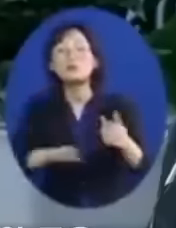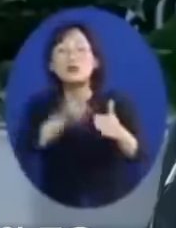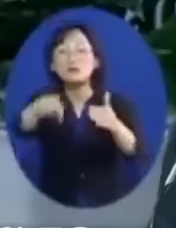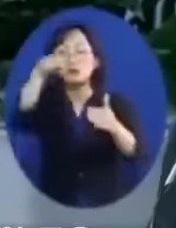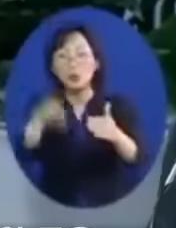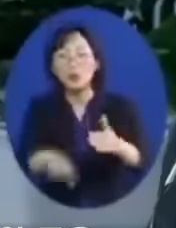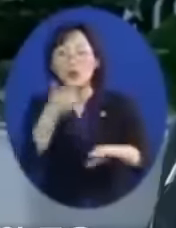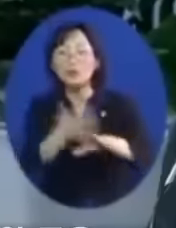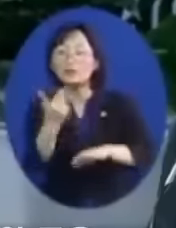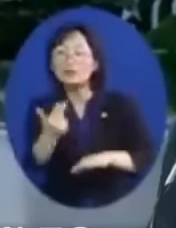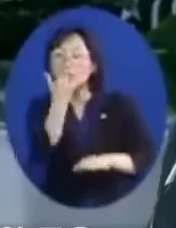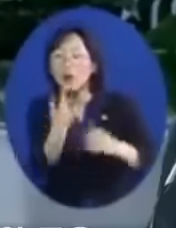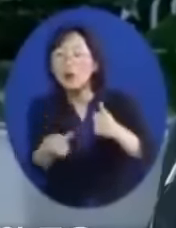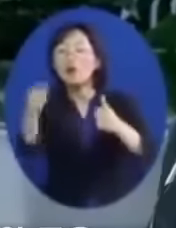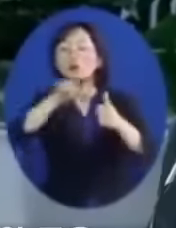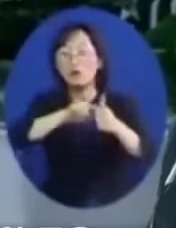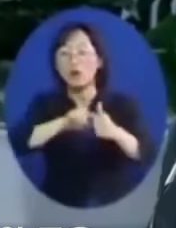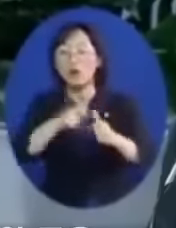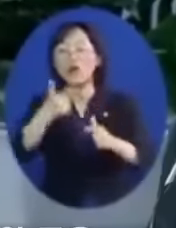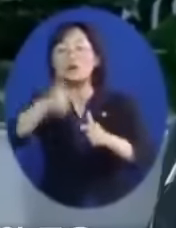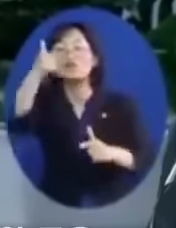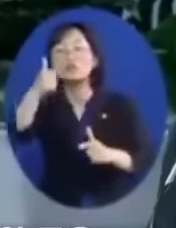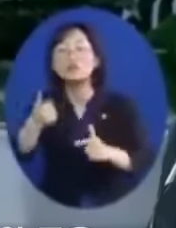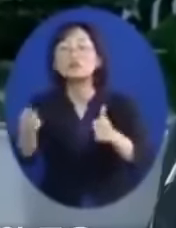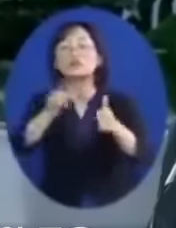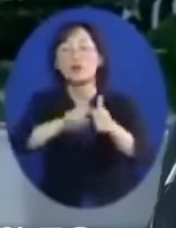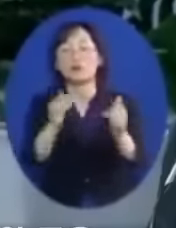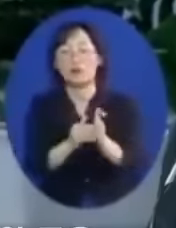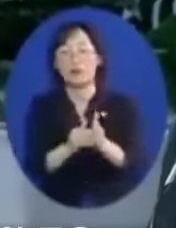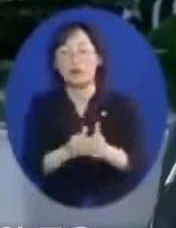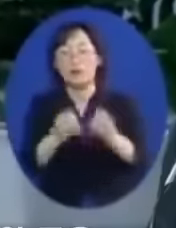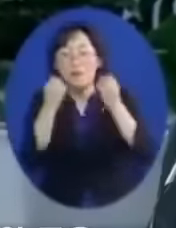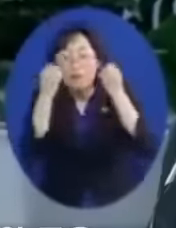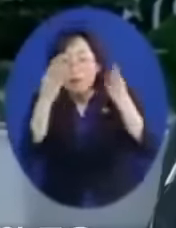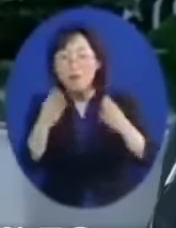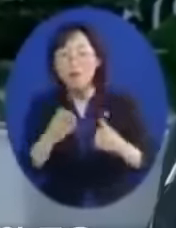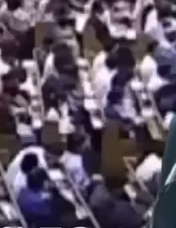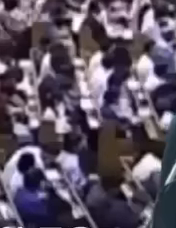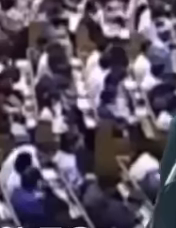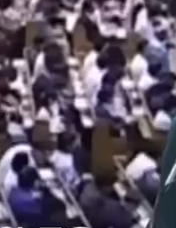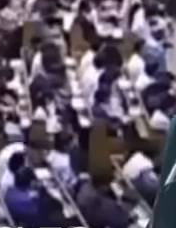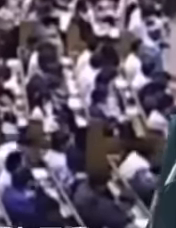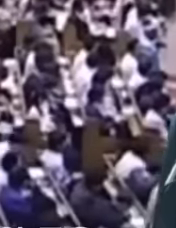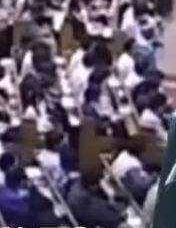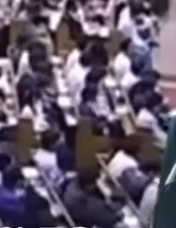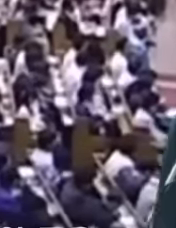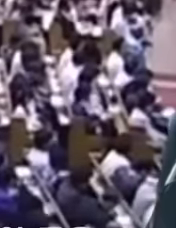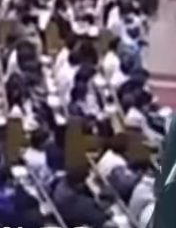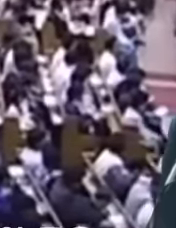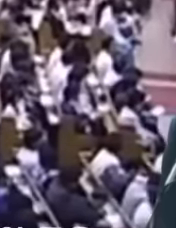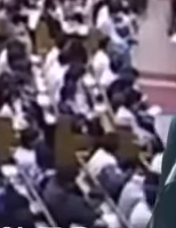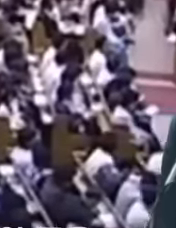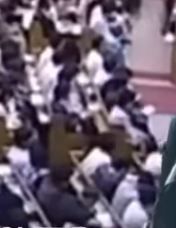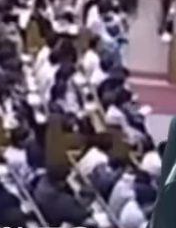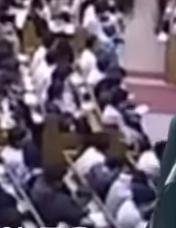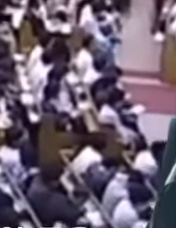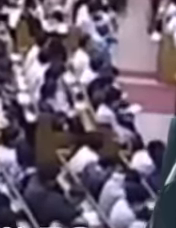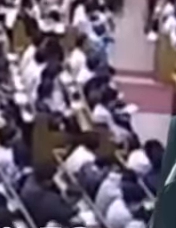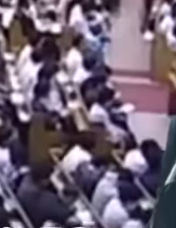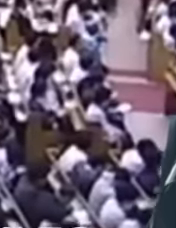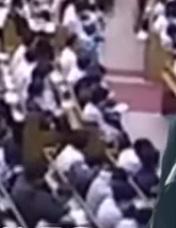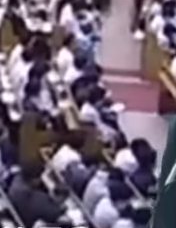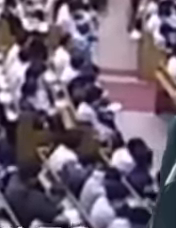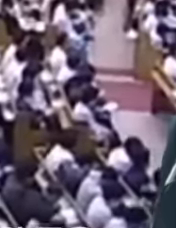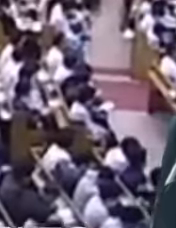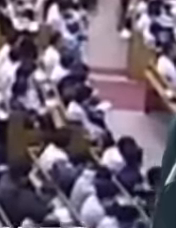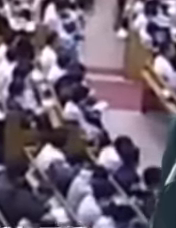다른 생명이 들어왔습니다. 예수님이 들어온 것입니다. 그래서 새로운 용기와 힘과 능력을 얻게 된 것입니다. 예수님의